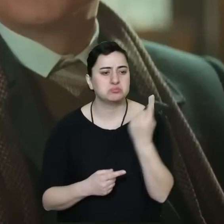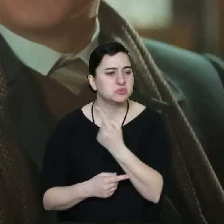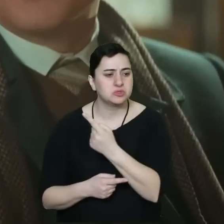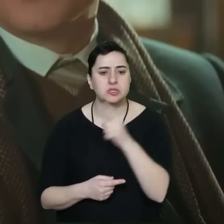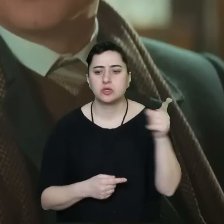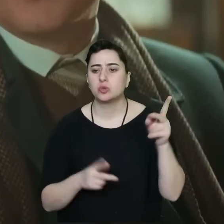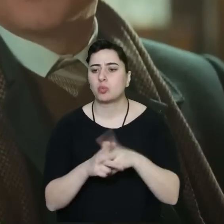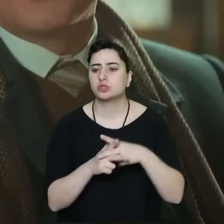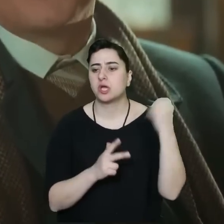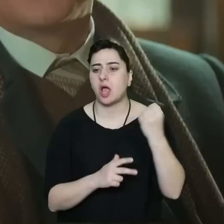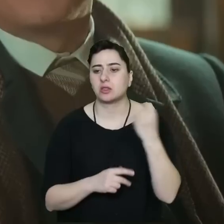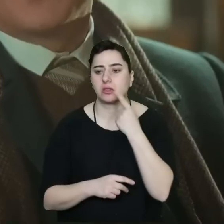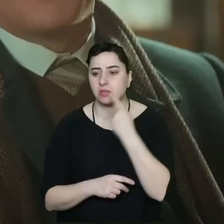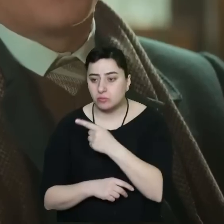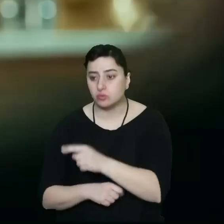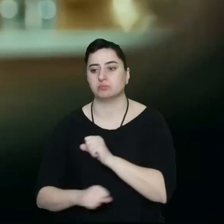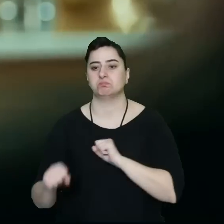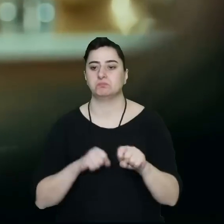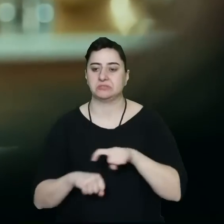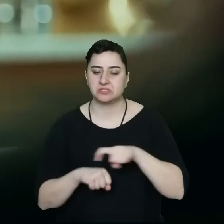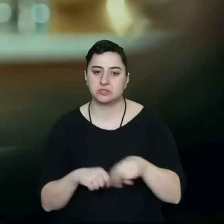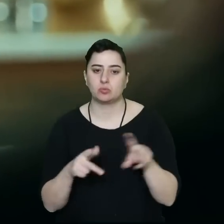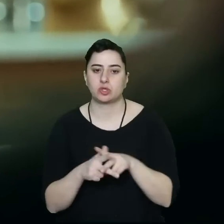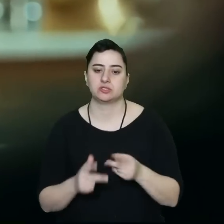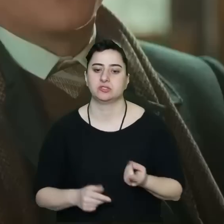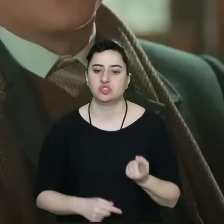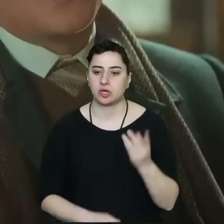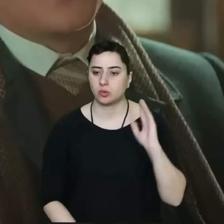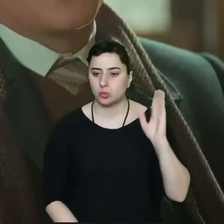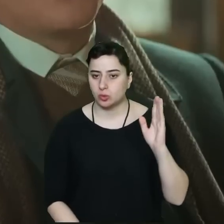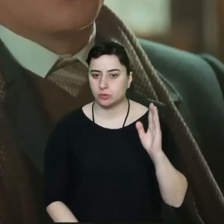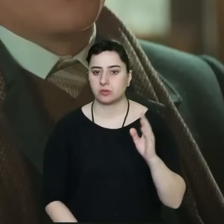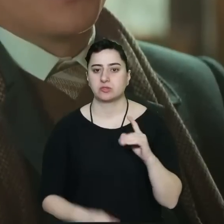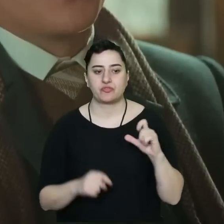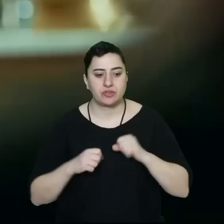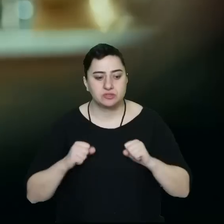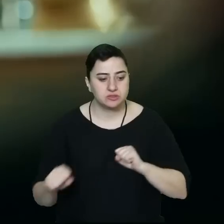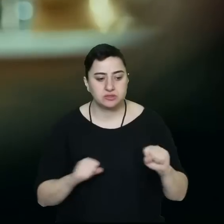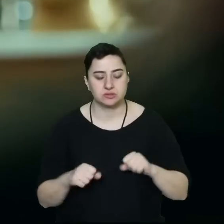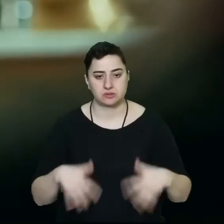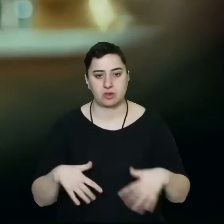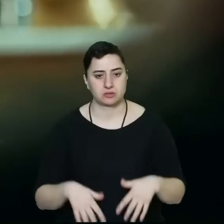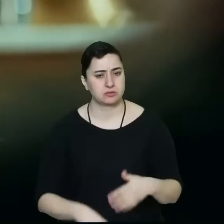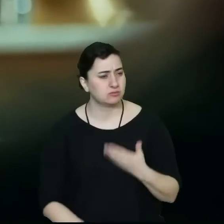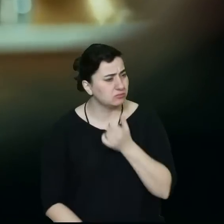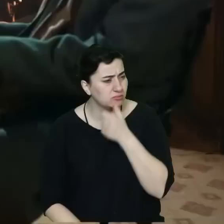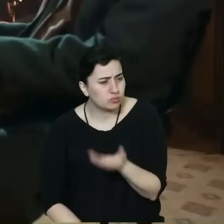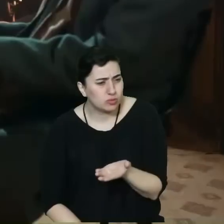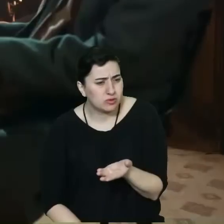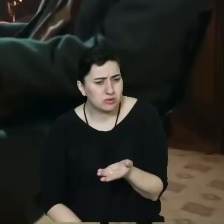bir polis katili olduğunu söylemiş. O da polise ihbar etmeye gidiyormuş. Cevat'ın telaşı da bu yüzdenmiş. Nasıl baba